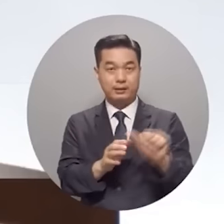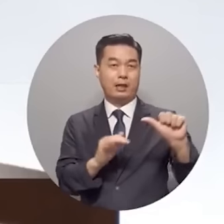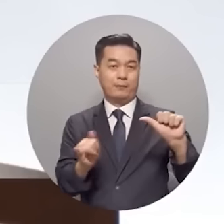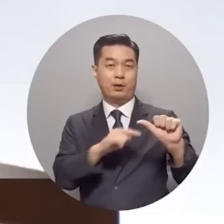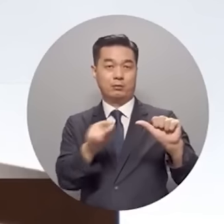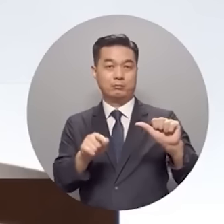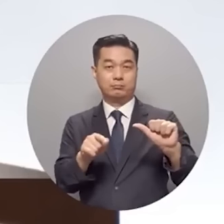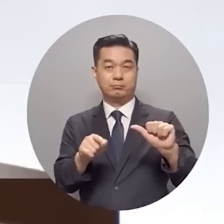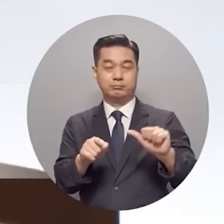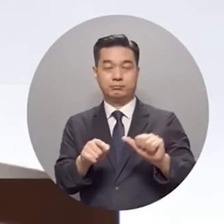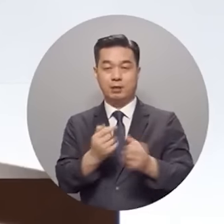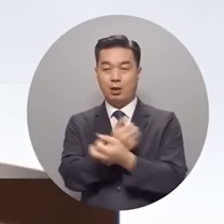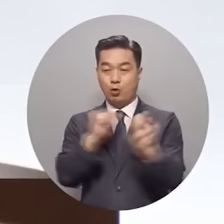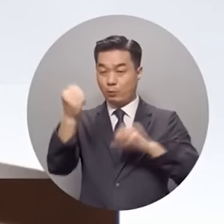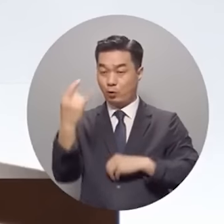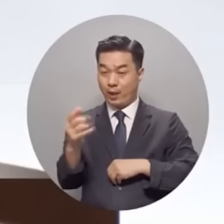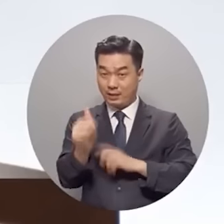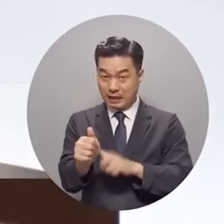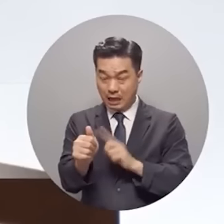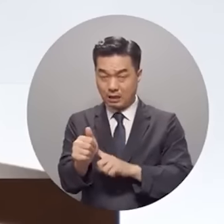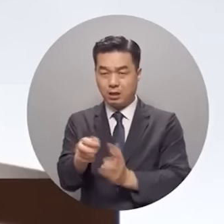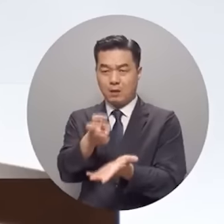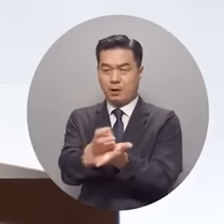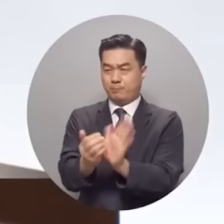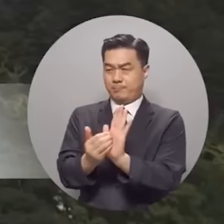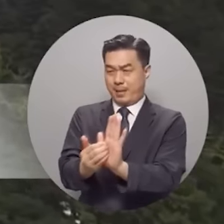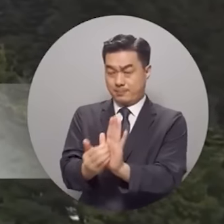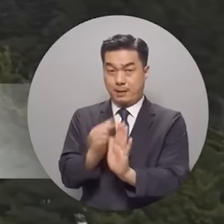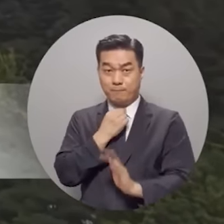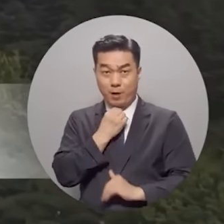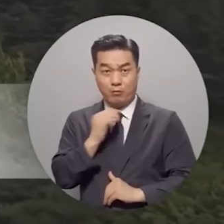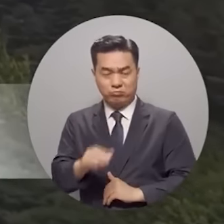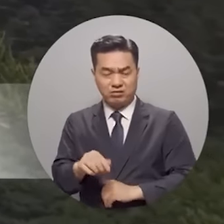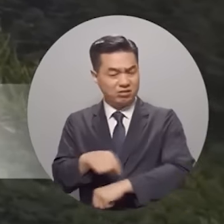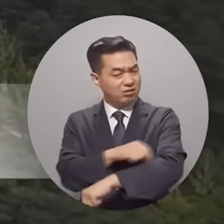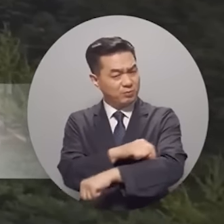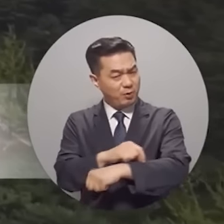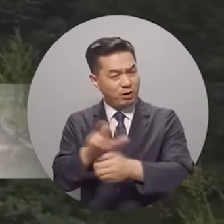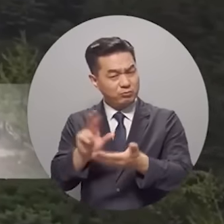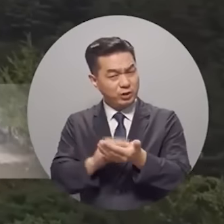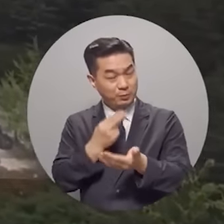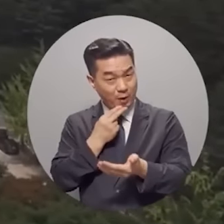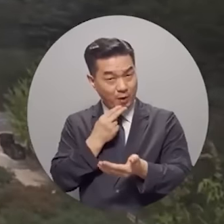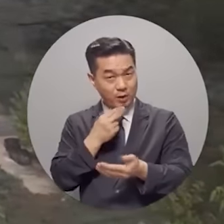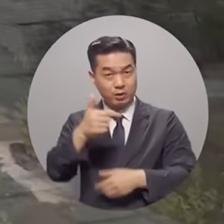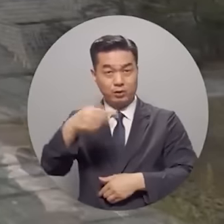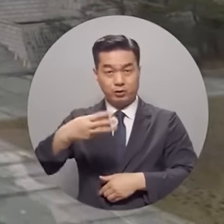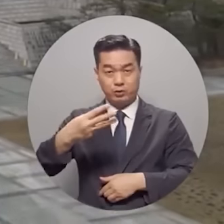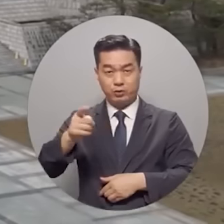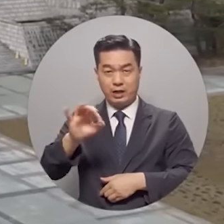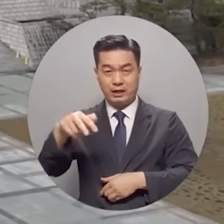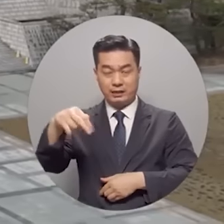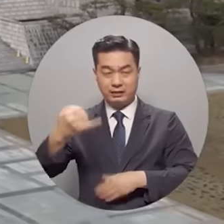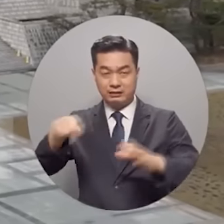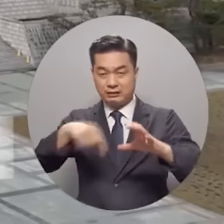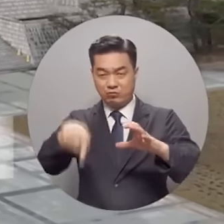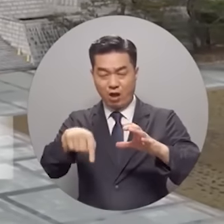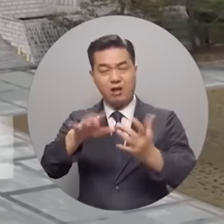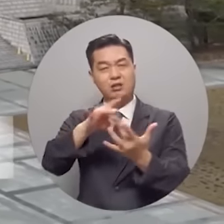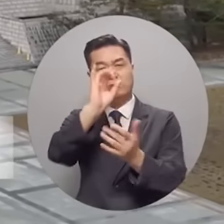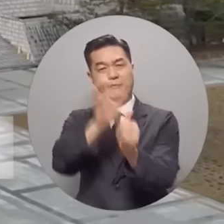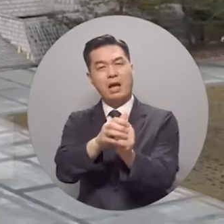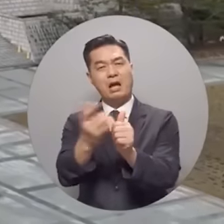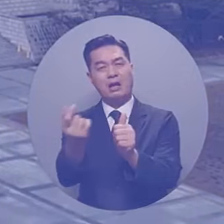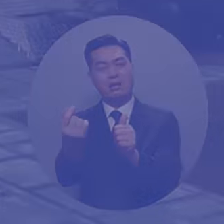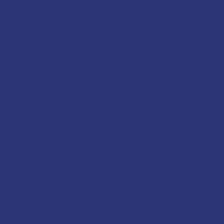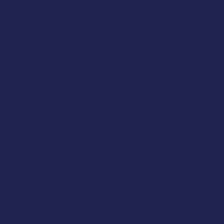대응을 예고하고 나섰지만 특별한 변수가 없는 한 조만간 뉴라이트 인사의 독립기념관장 인명이 강행될 것으로 보입니다 MBC